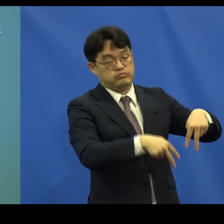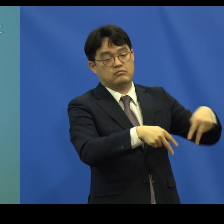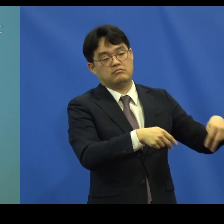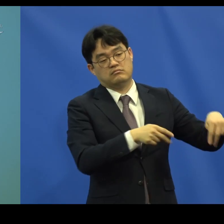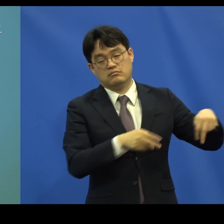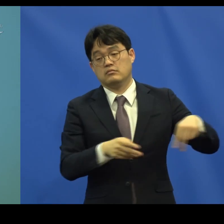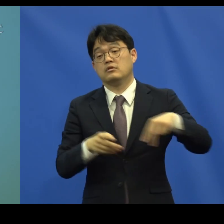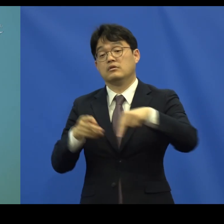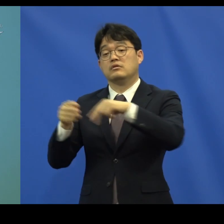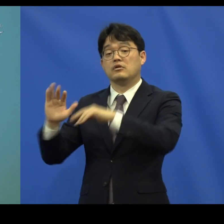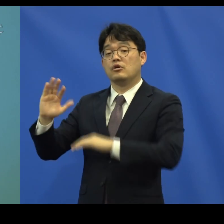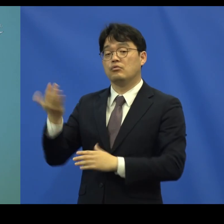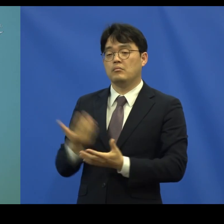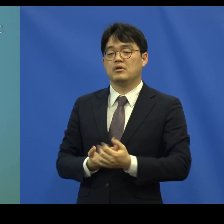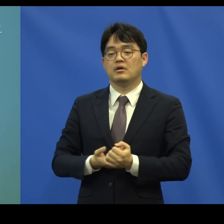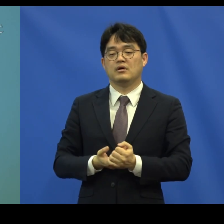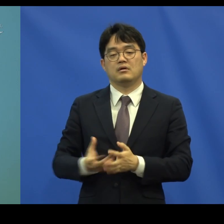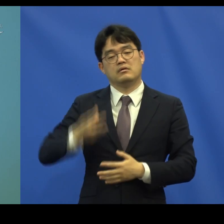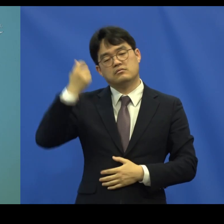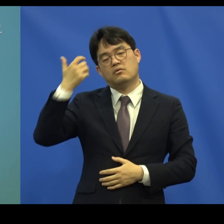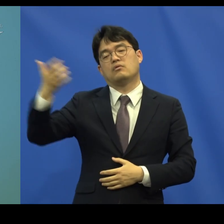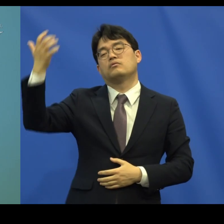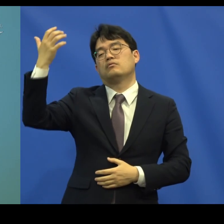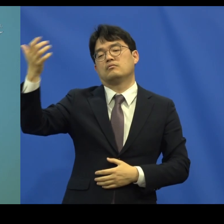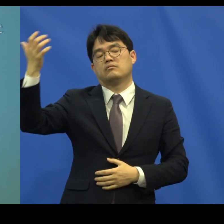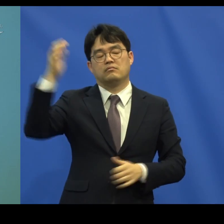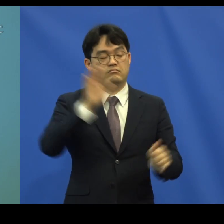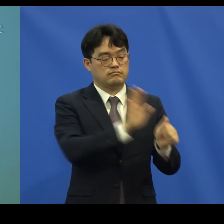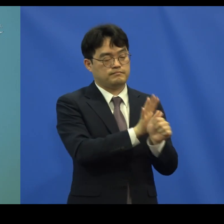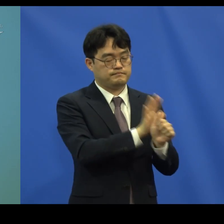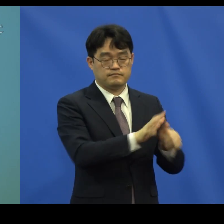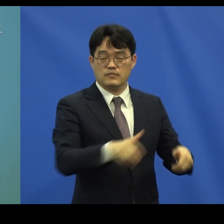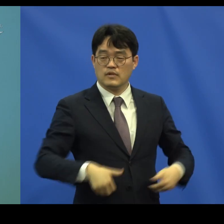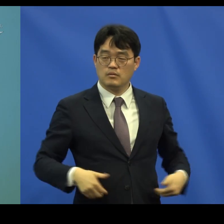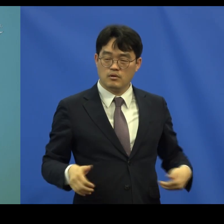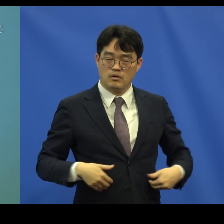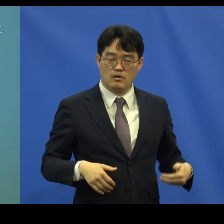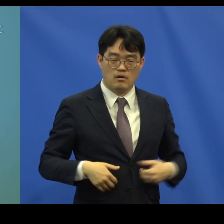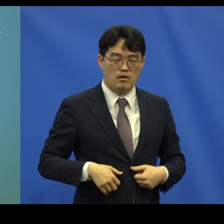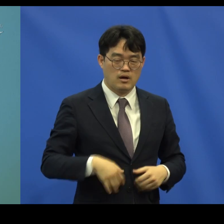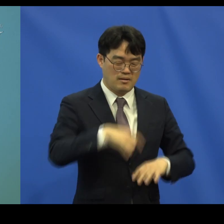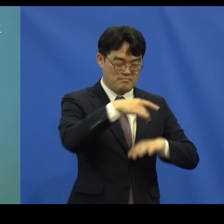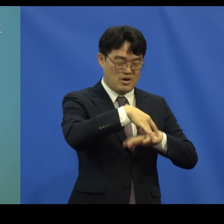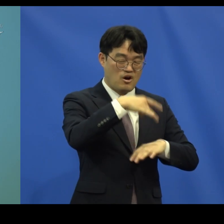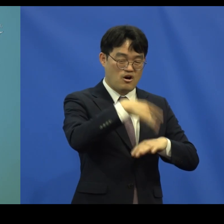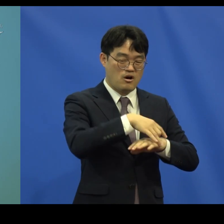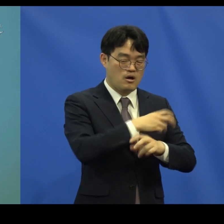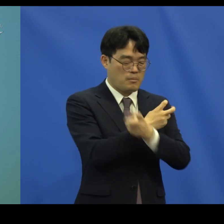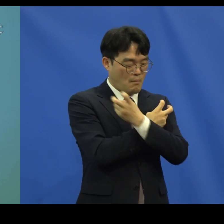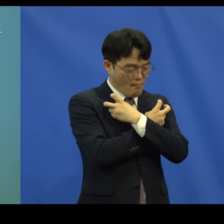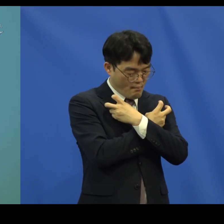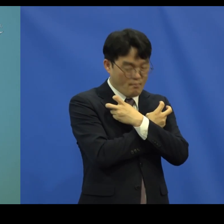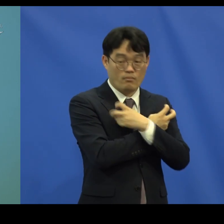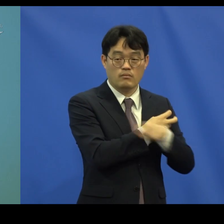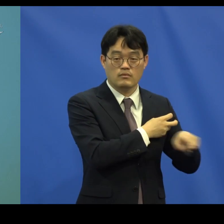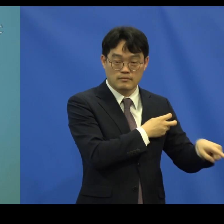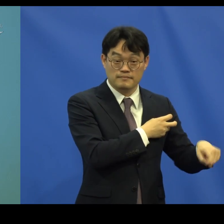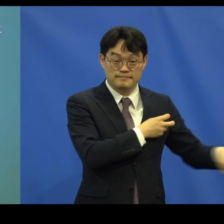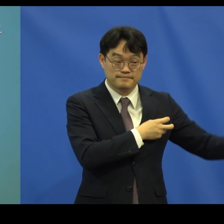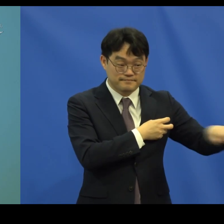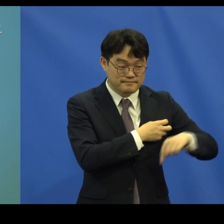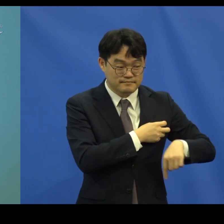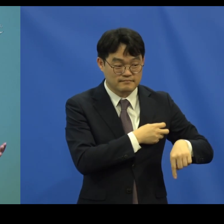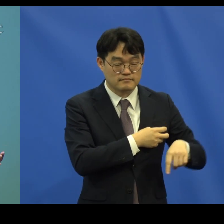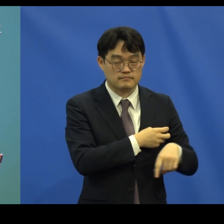외부에서 힘이 들어와야 되냐. 그게 뭐예요? 성령이시죠. 그러니까 뼈의 조각들 아무리 많이 모으면 뭐합니까?